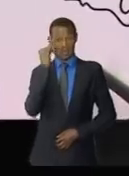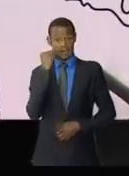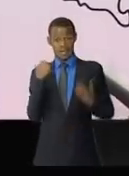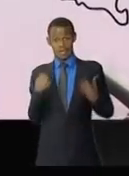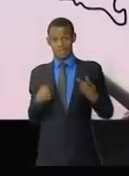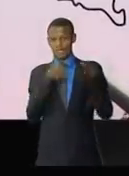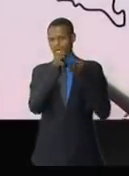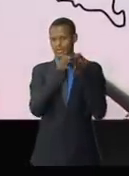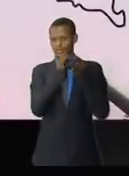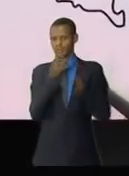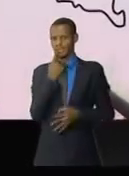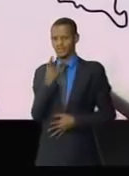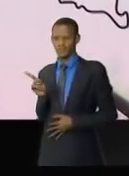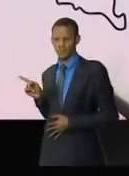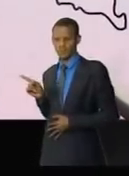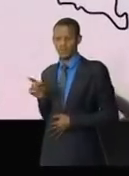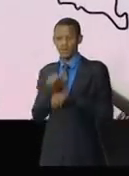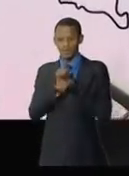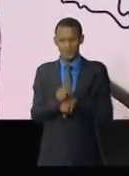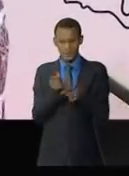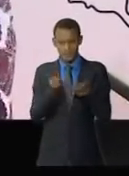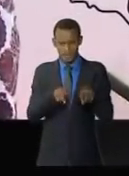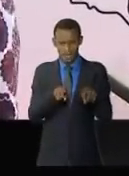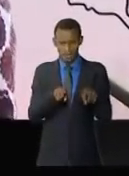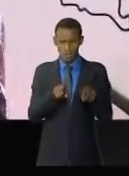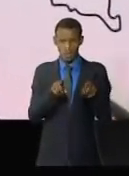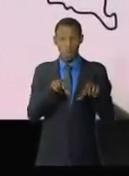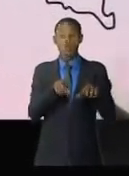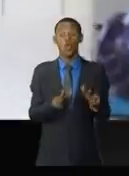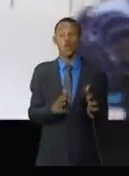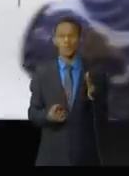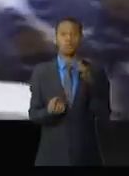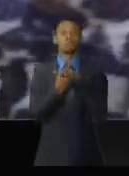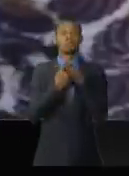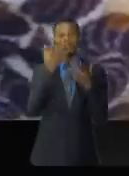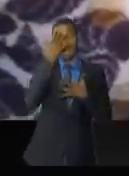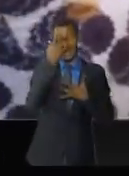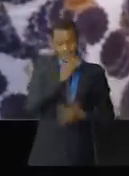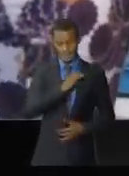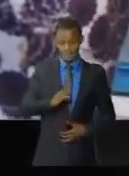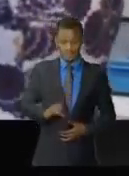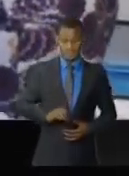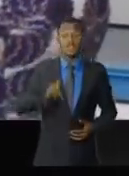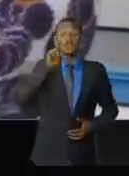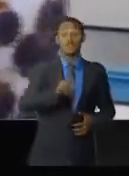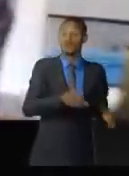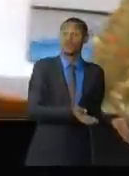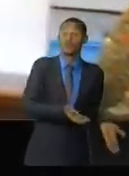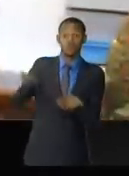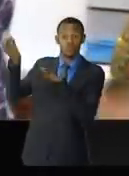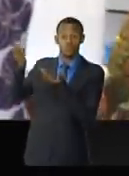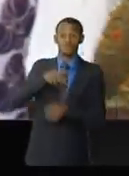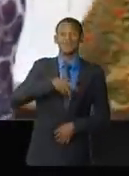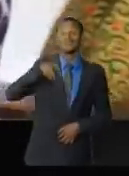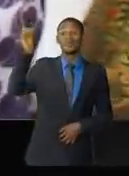beaucoup d'argent. Et maintenant, nous avons fait un effort d'amener tous ces services-là ici sur place, petit à petit, avec